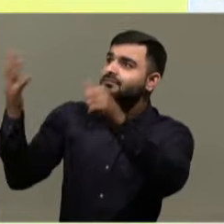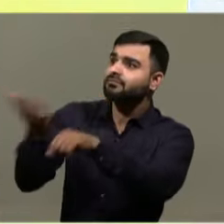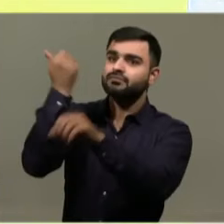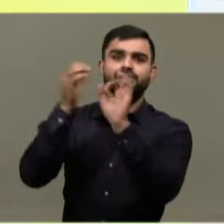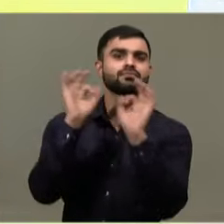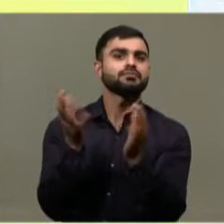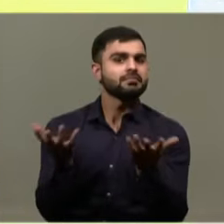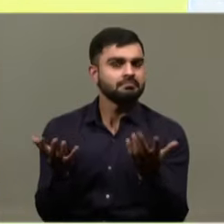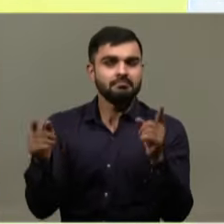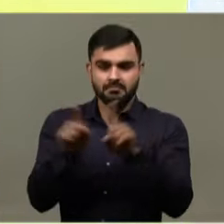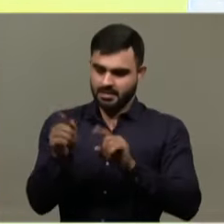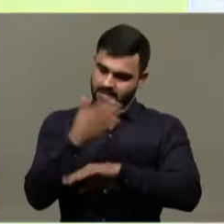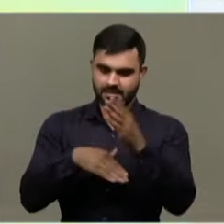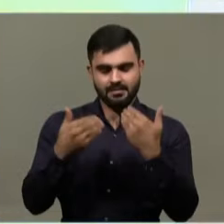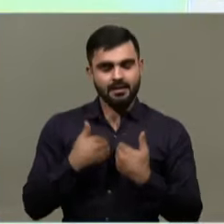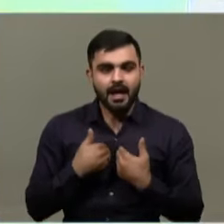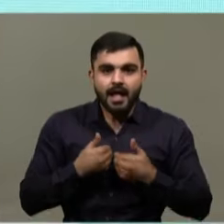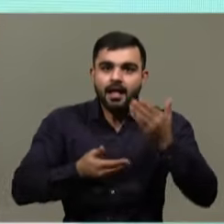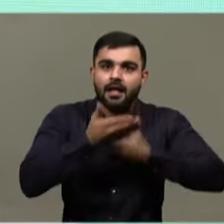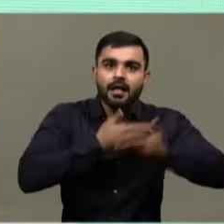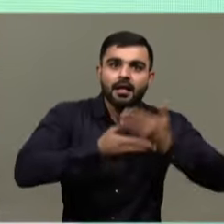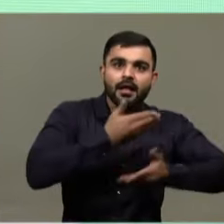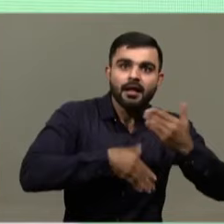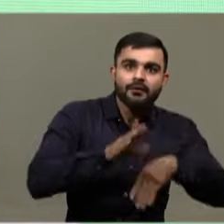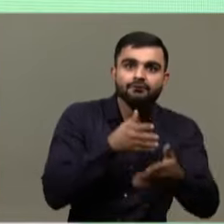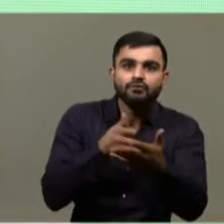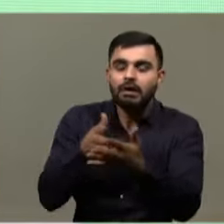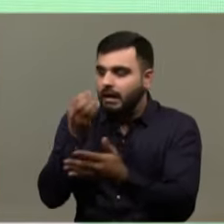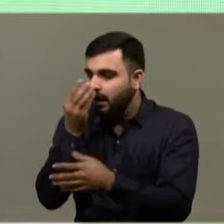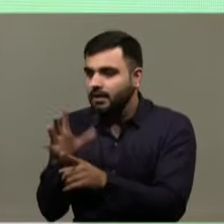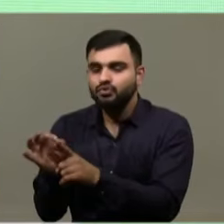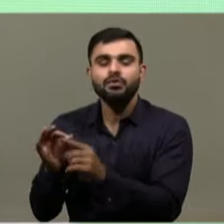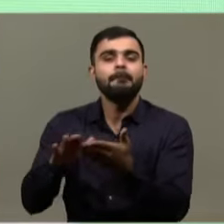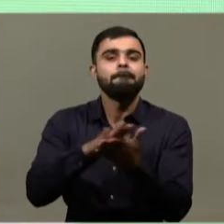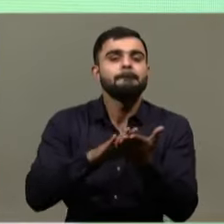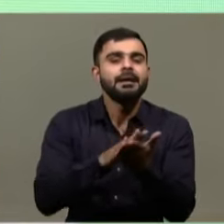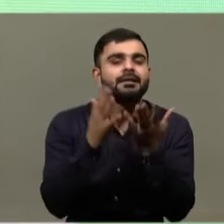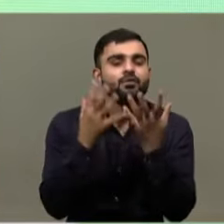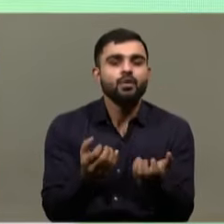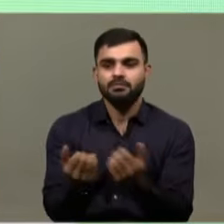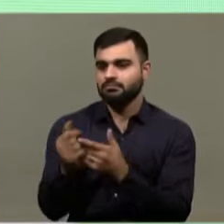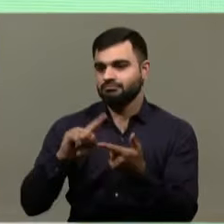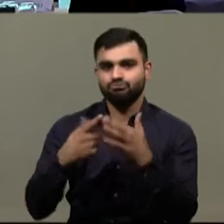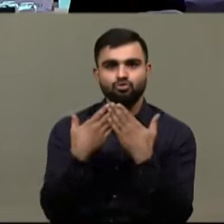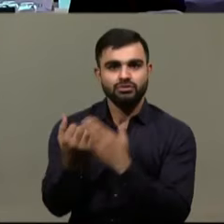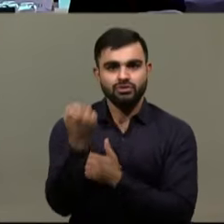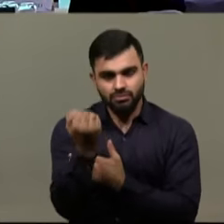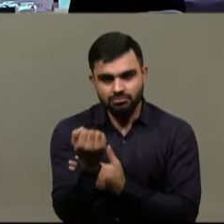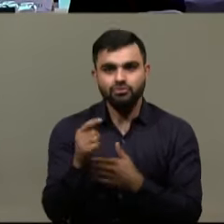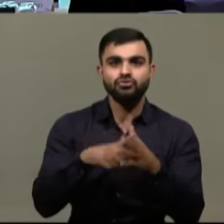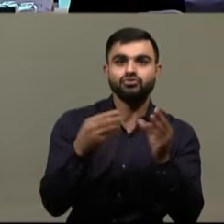पाते मेरी विकलांगता ने मुझे वह सिखाया है और यह बेसिक चीजें हैं जो मैं आपसे डिमांड करता हूं राइट टू एजुकेशन राइट टू